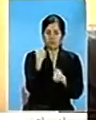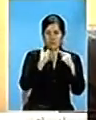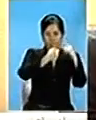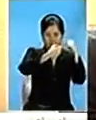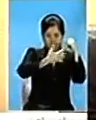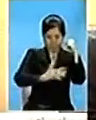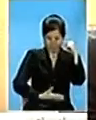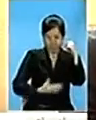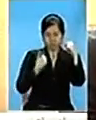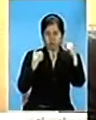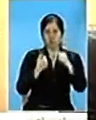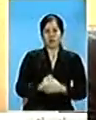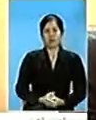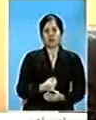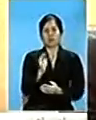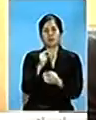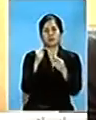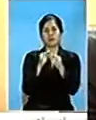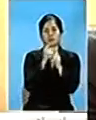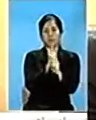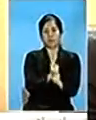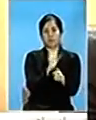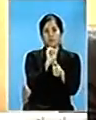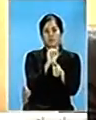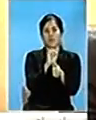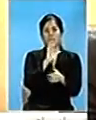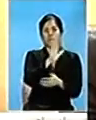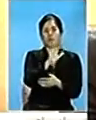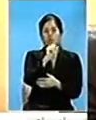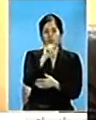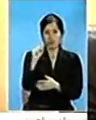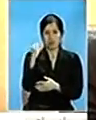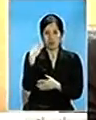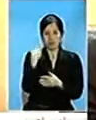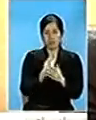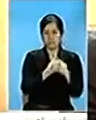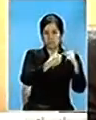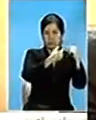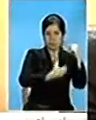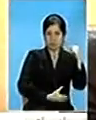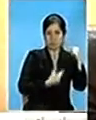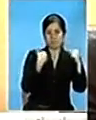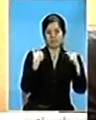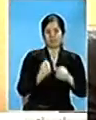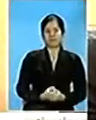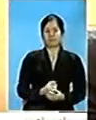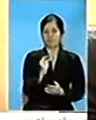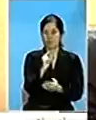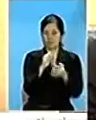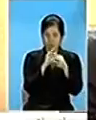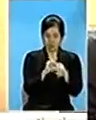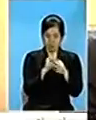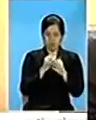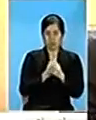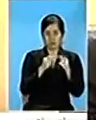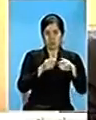ที่เป็นไปตามข้อเสนอแนะของท่านสมาชิกผู้มีเกียรติในหลายข้อทีเดียวนะคะไม่ว่าจะการทำให้ส